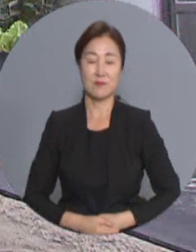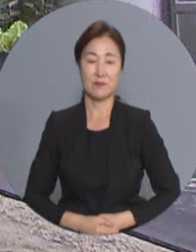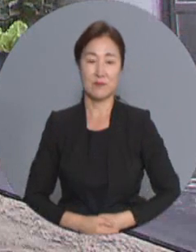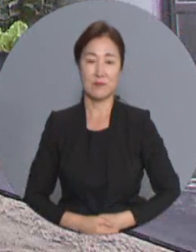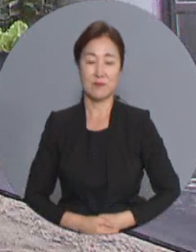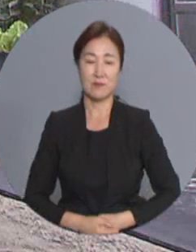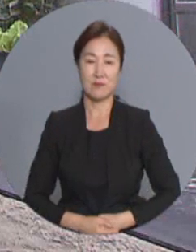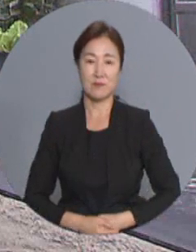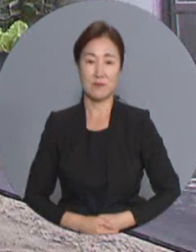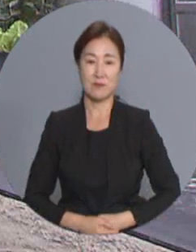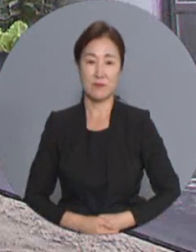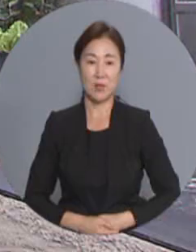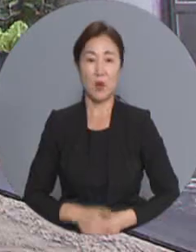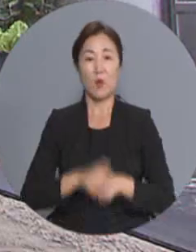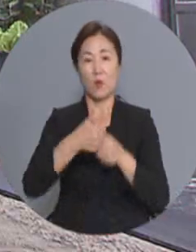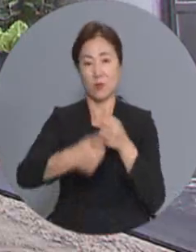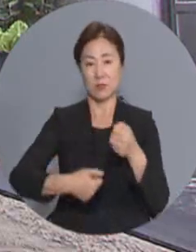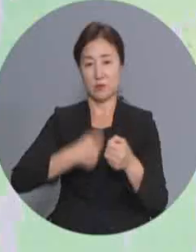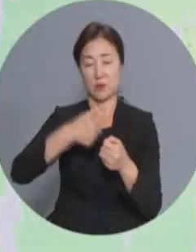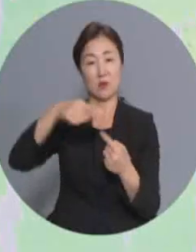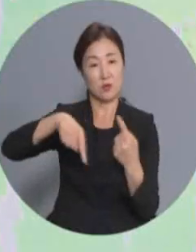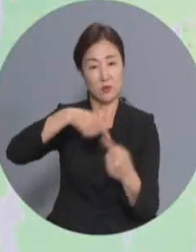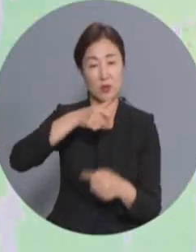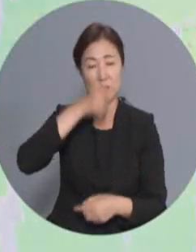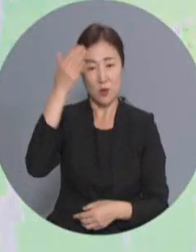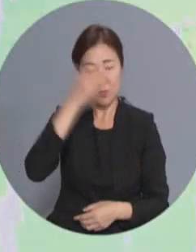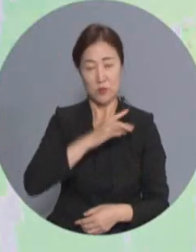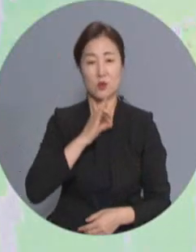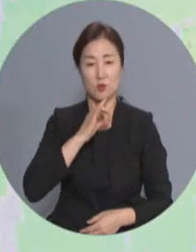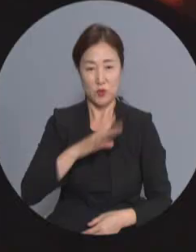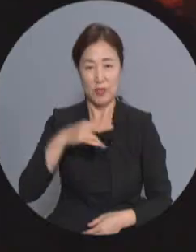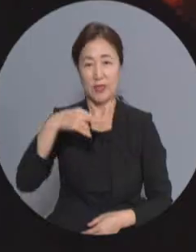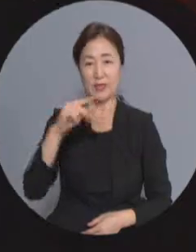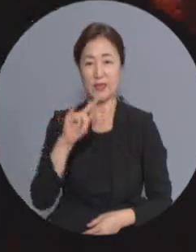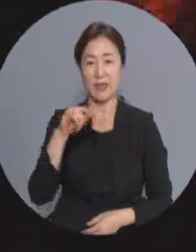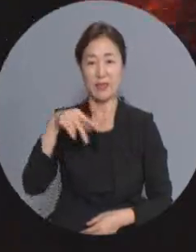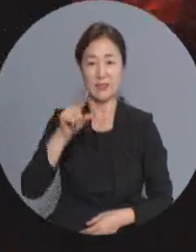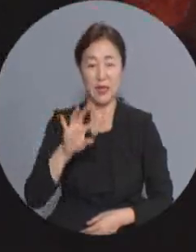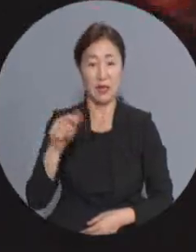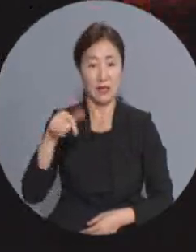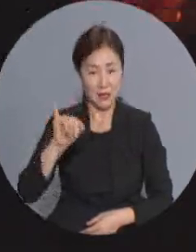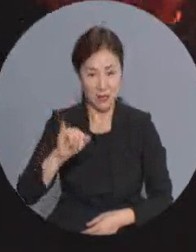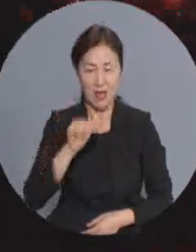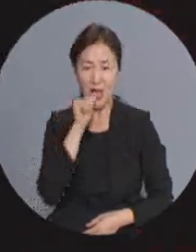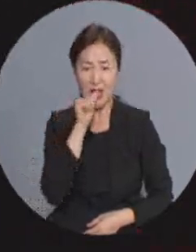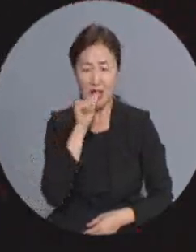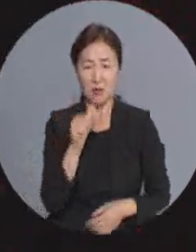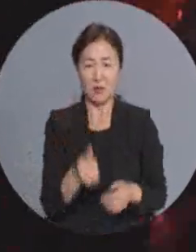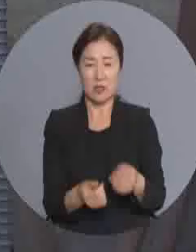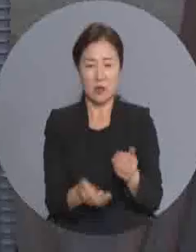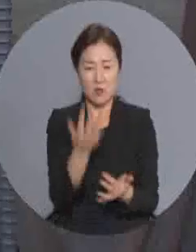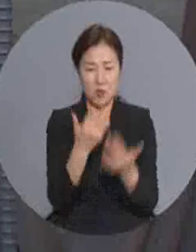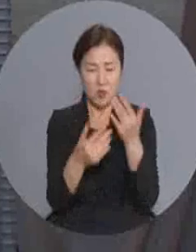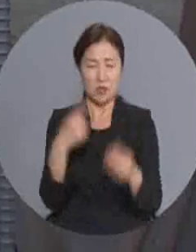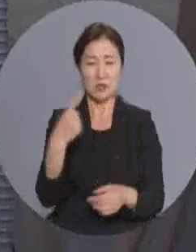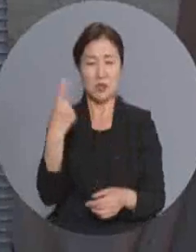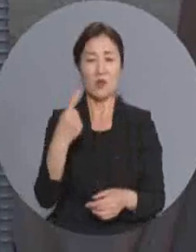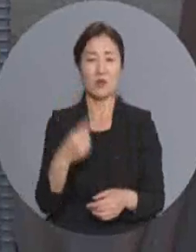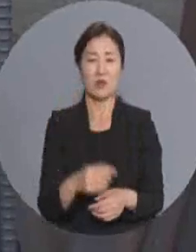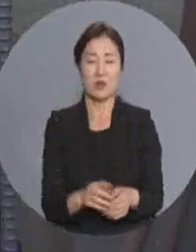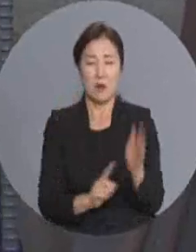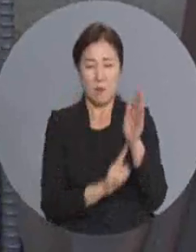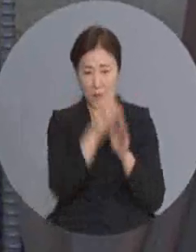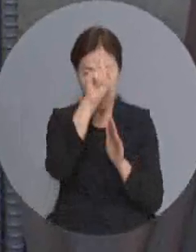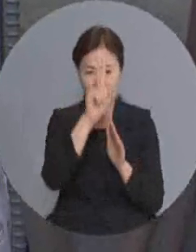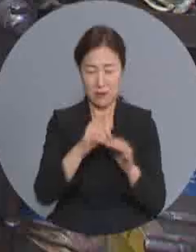했습니다 50년간 운영된 여수 유일의 대장 무도 녹이는 천도의 불길에 대장은